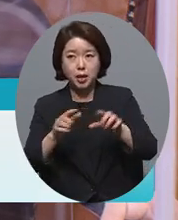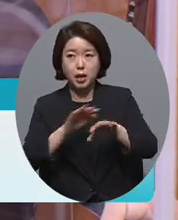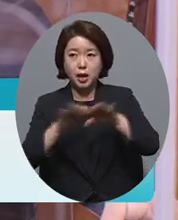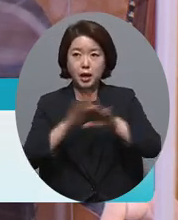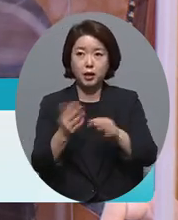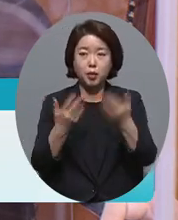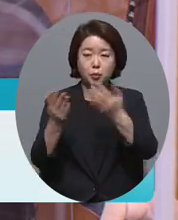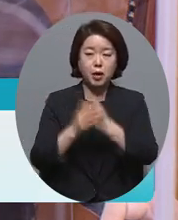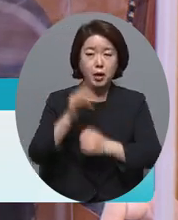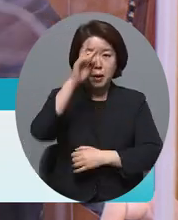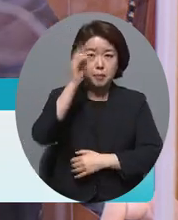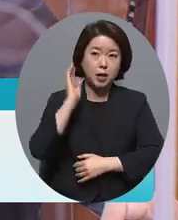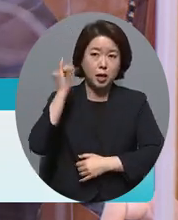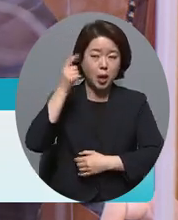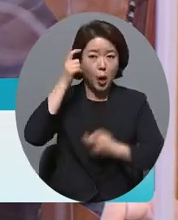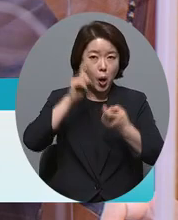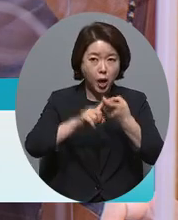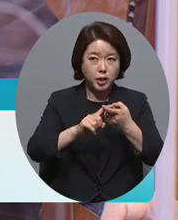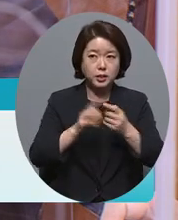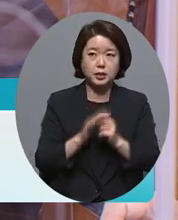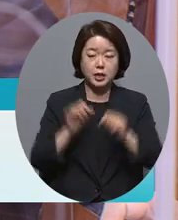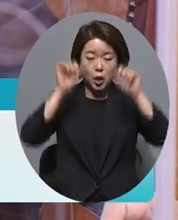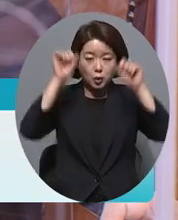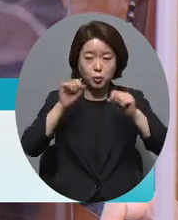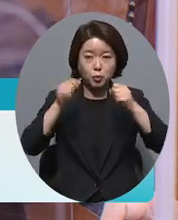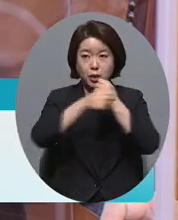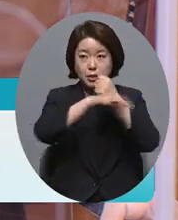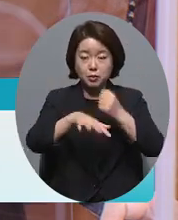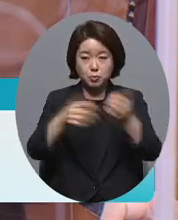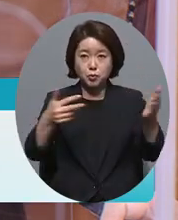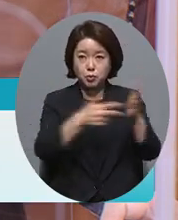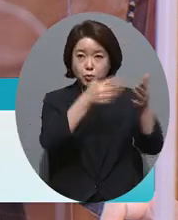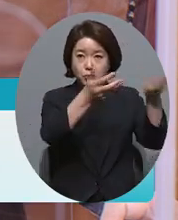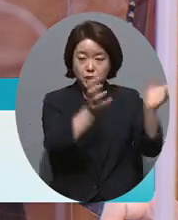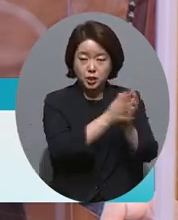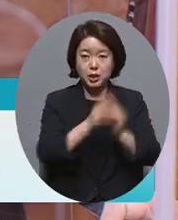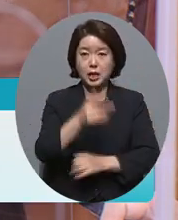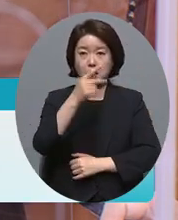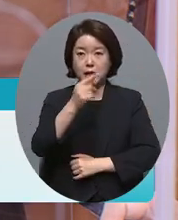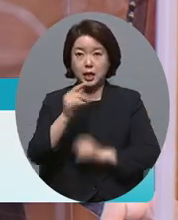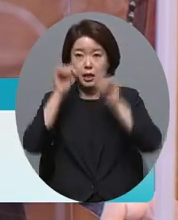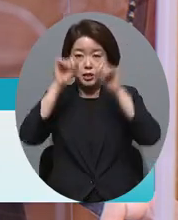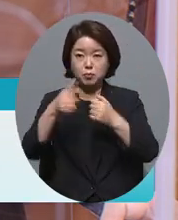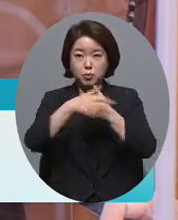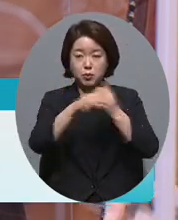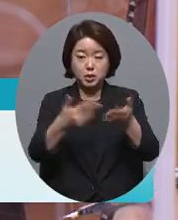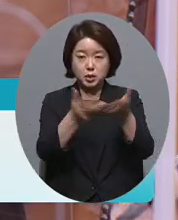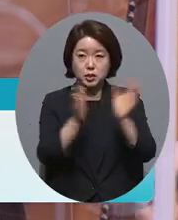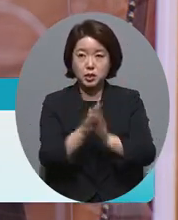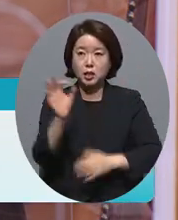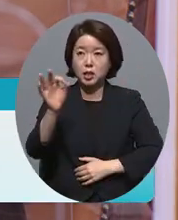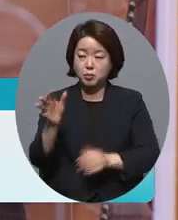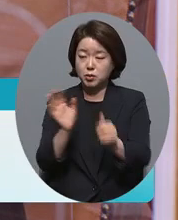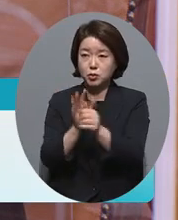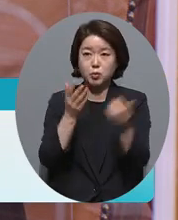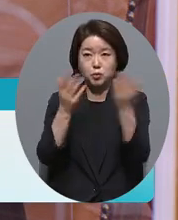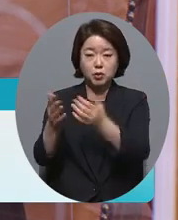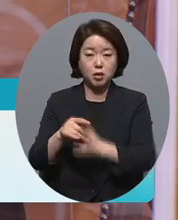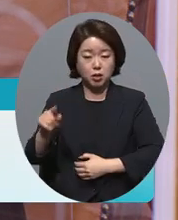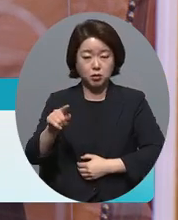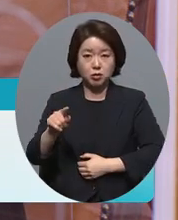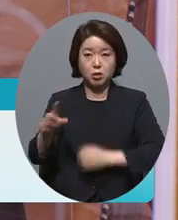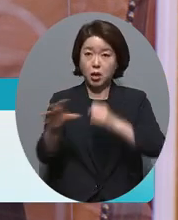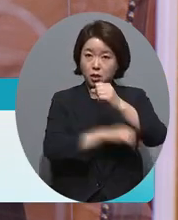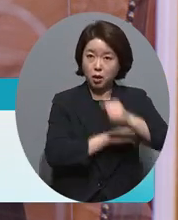대통령의 관심사항이었던 동계 스포츠재단 또 케이스포츠재단의 금전적 지원을 했다 그리고 그 지원은 뇌물이다